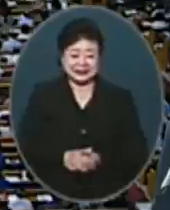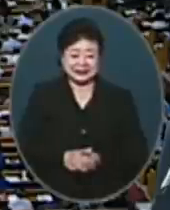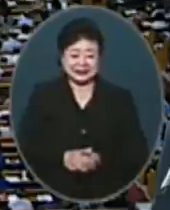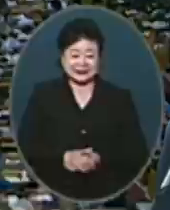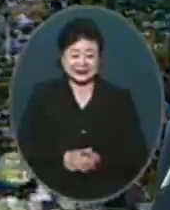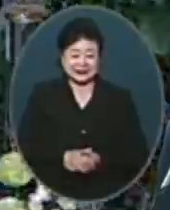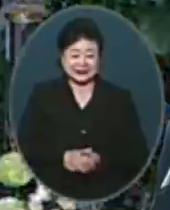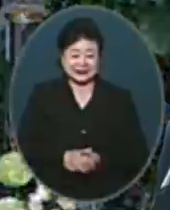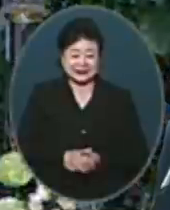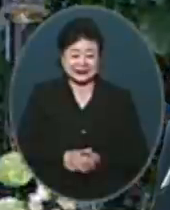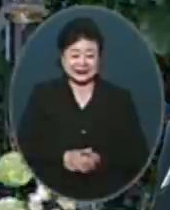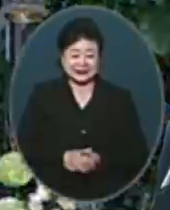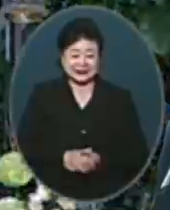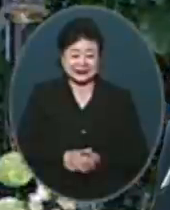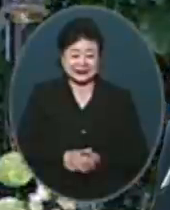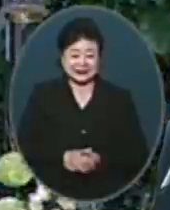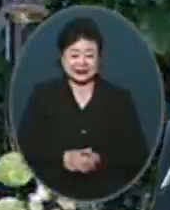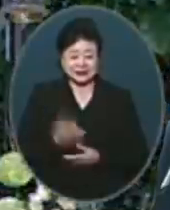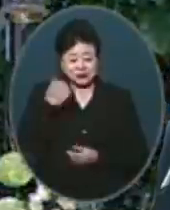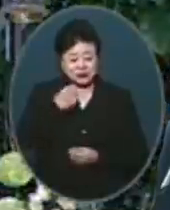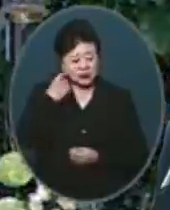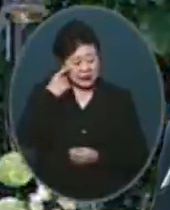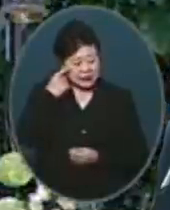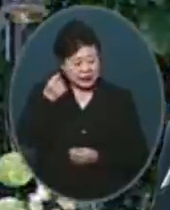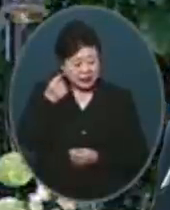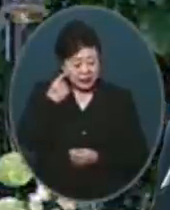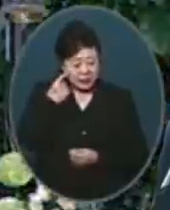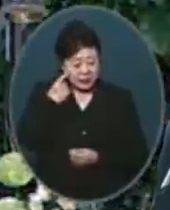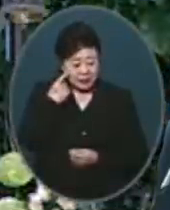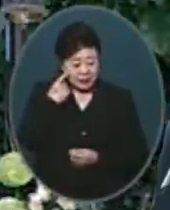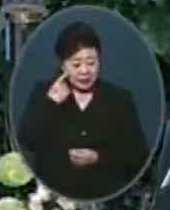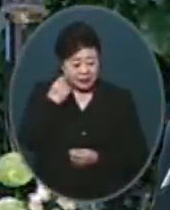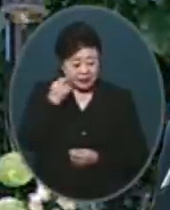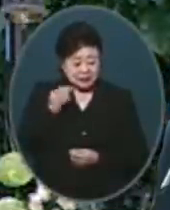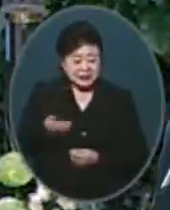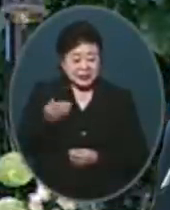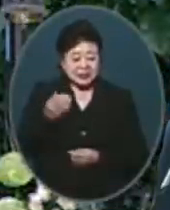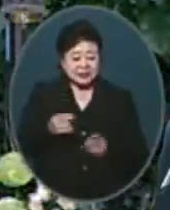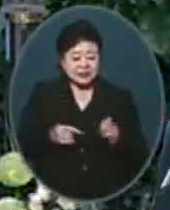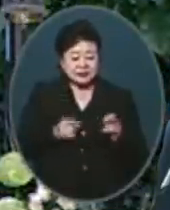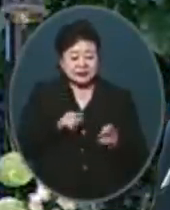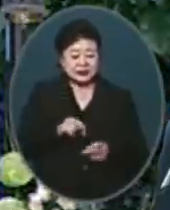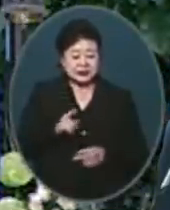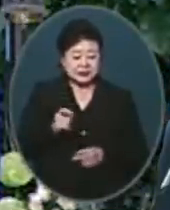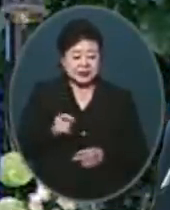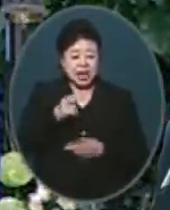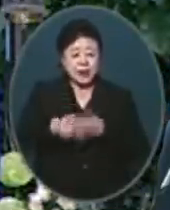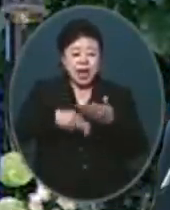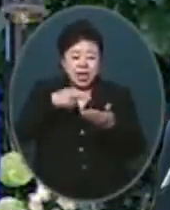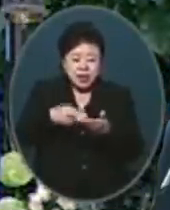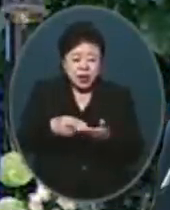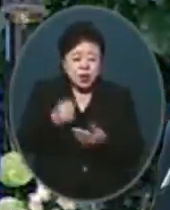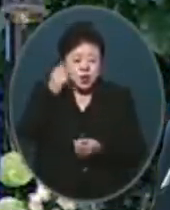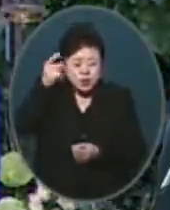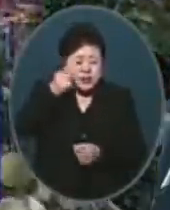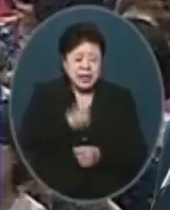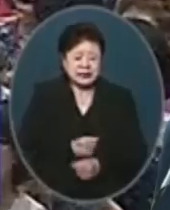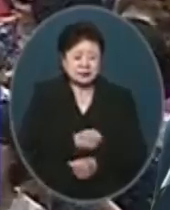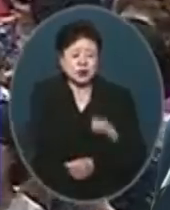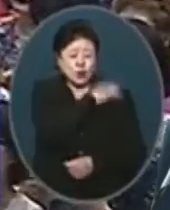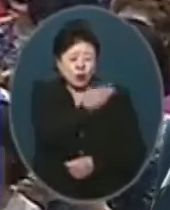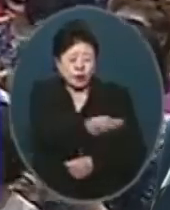우리가 면밀하게 생각해 봐야 됩니다. 역대상 29장 11절에 야훼여